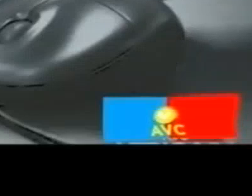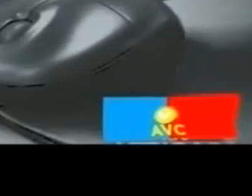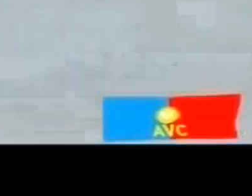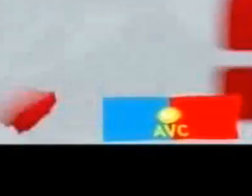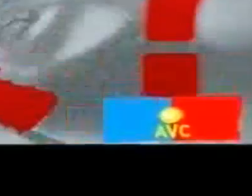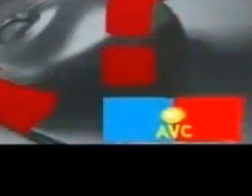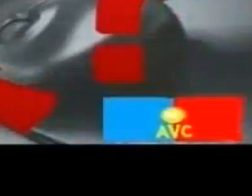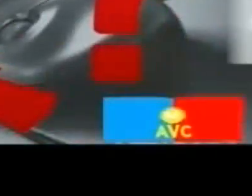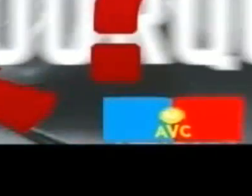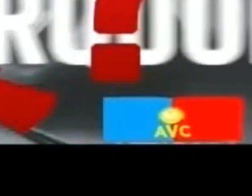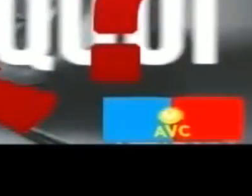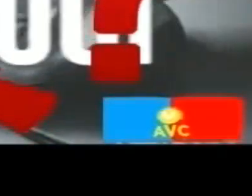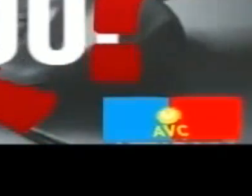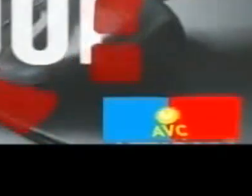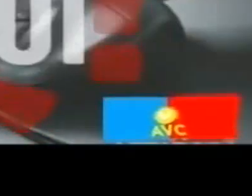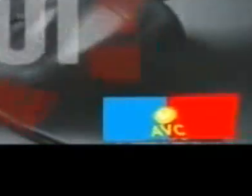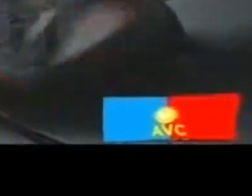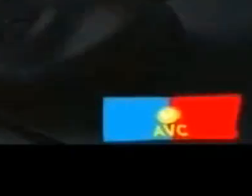Pourquoi?